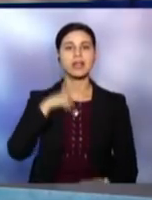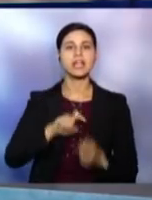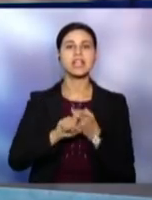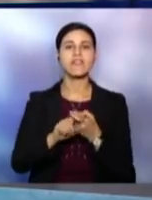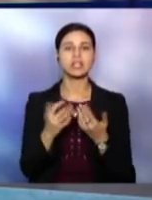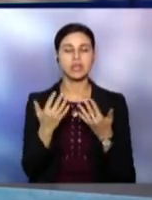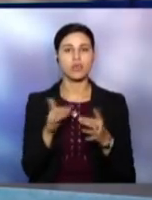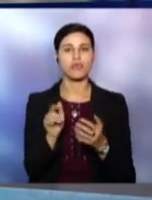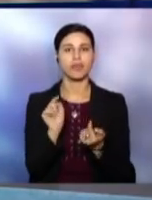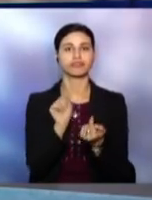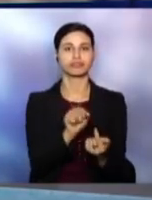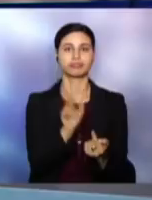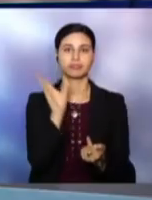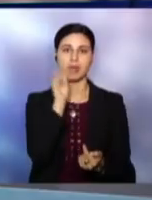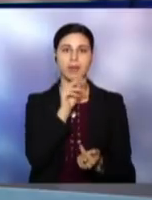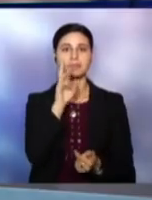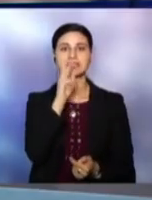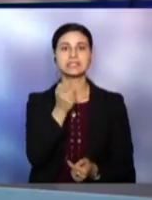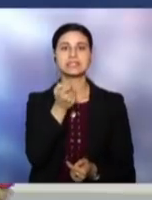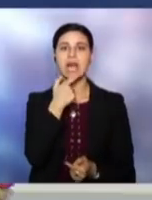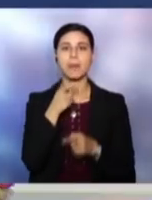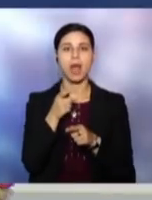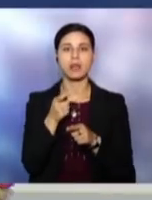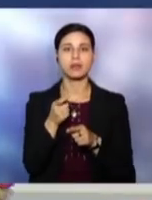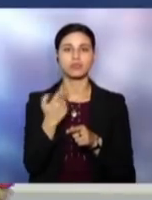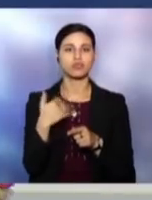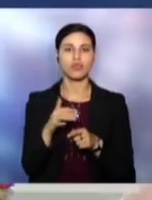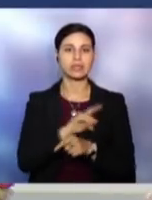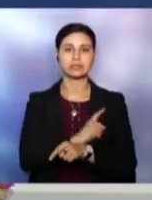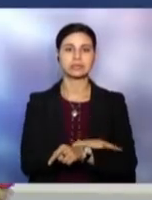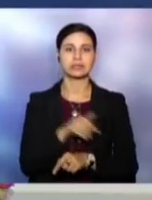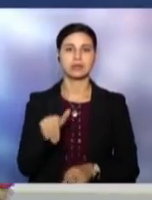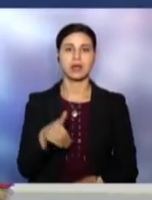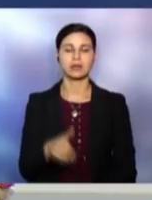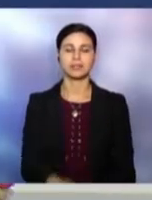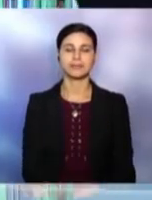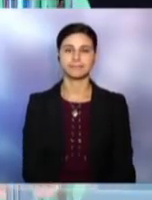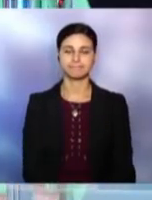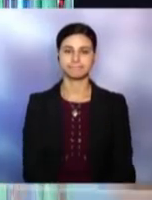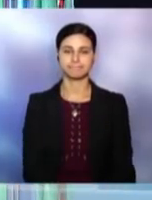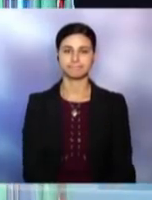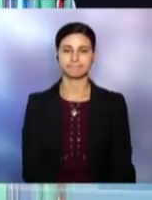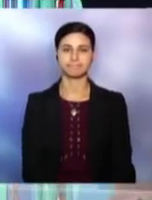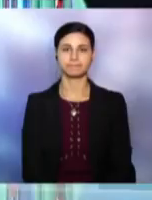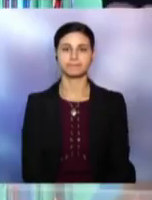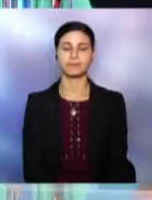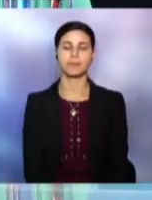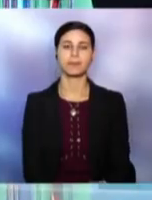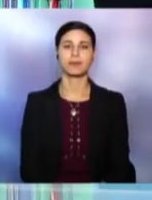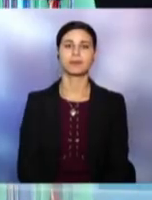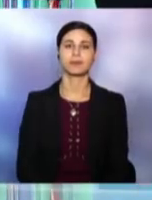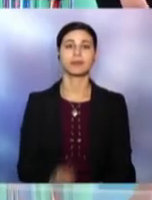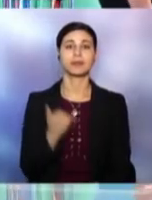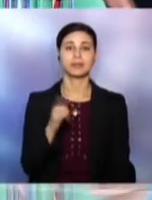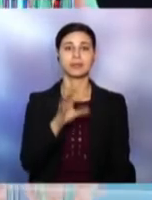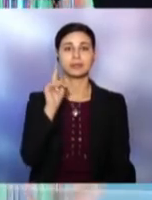ვილაპარაკოთ ანტიბიოტიკების ძალიან ბევრ გვერდით მოვლენაზე, განსაკუთრებით ეს, როდესაც ეხება მიკროფლორას. დღეს მოგეხსენებათ,